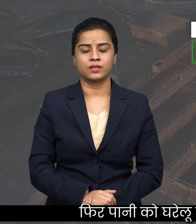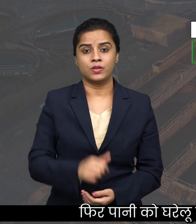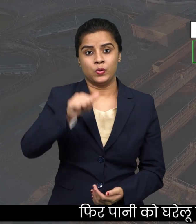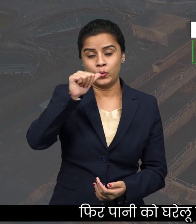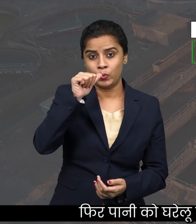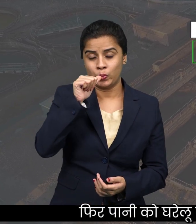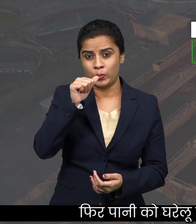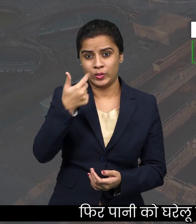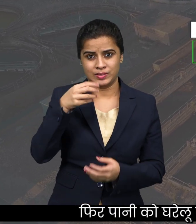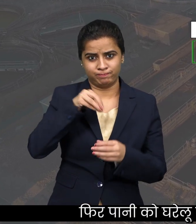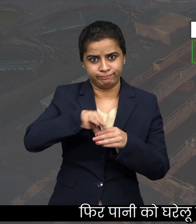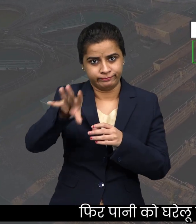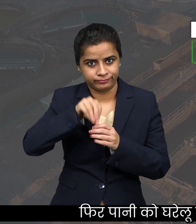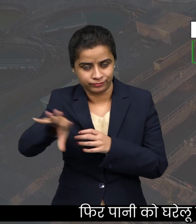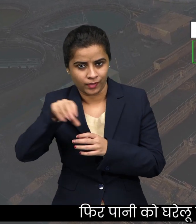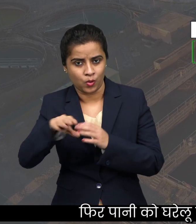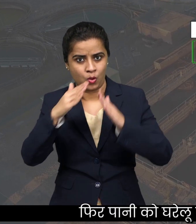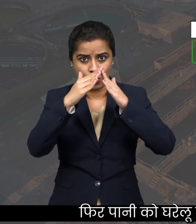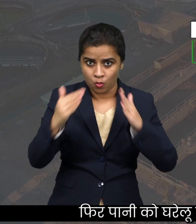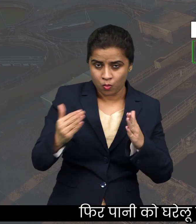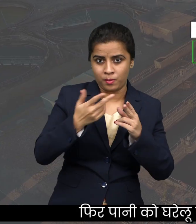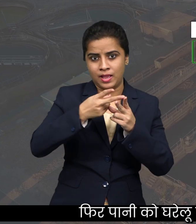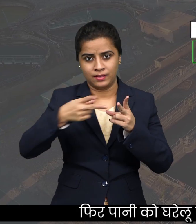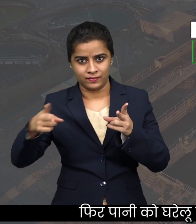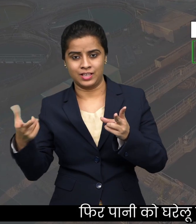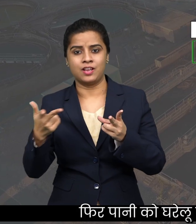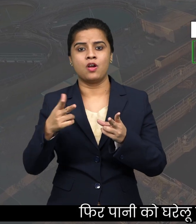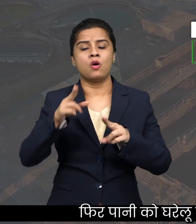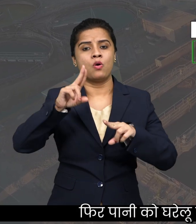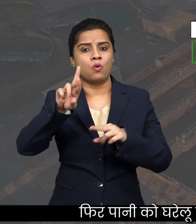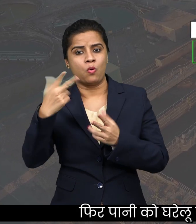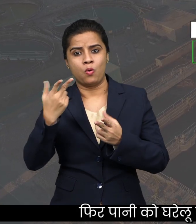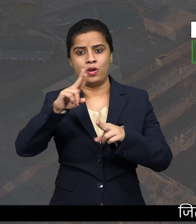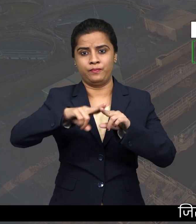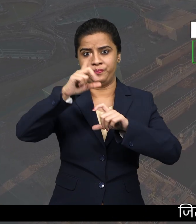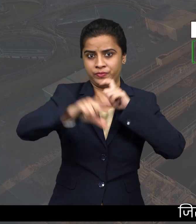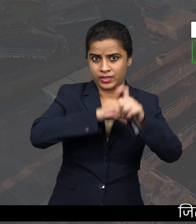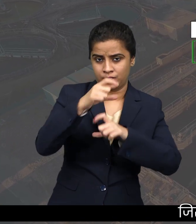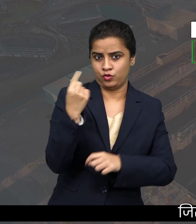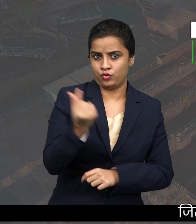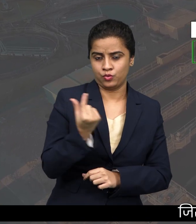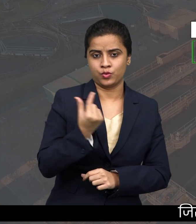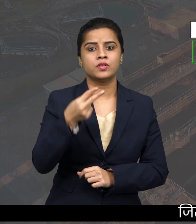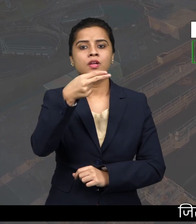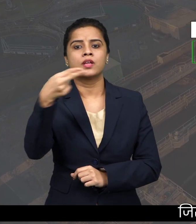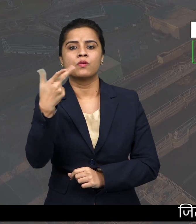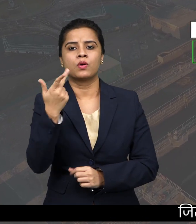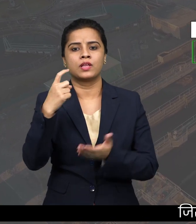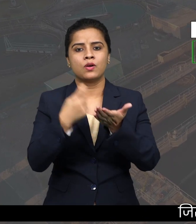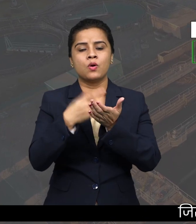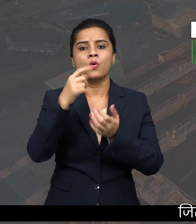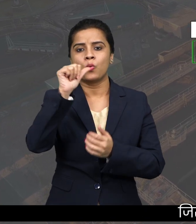फिर पानी को घरेलू या औद्योगिक उद्देश्यों के लिए आपूर्ति की जाती है, जिसे जल पुनर्चक्रण